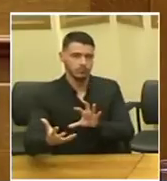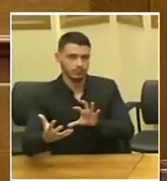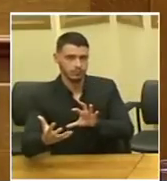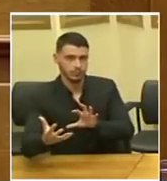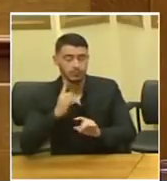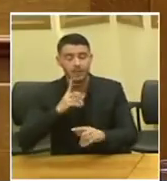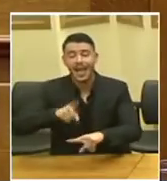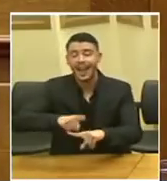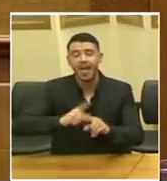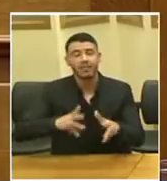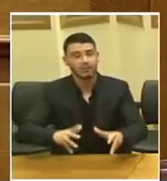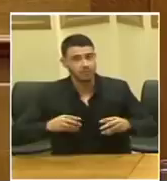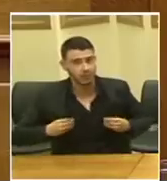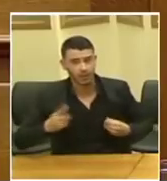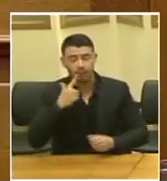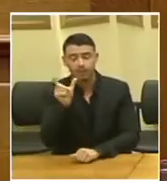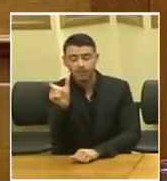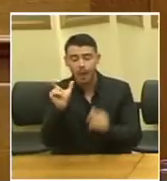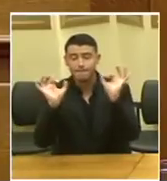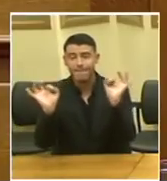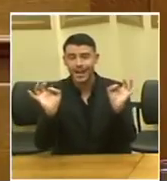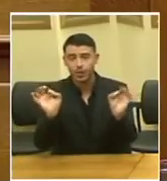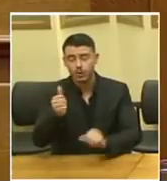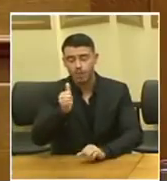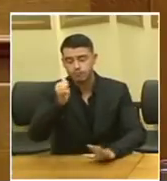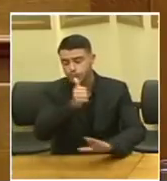συμφώνησε ο όρος Μακεδονία να είναι για εσωτερική χρήση.